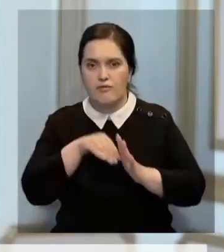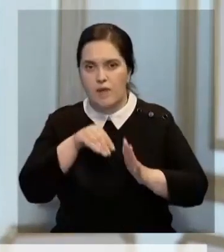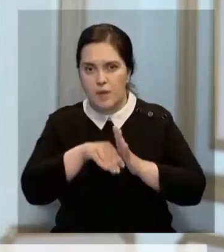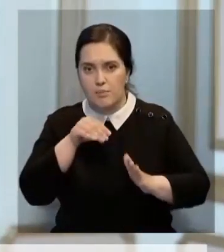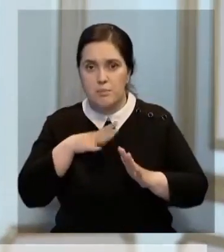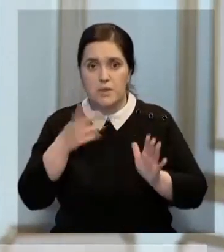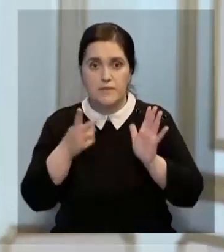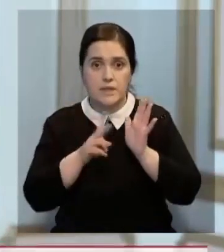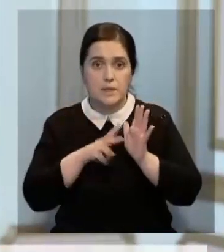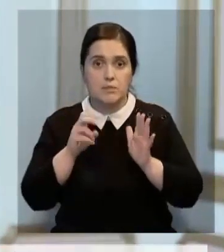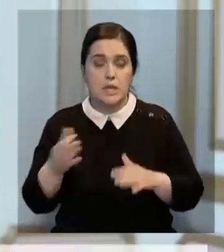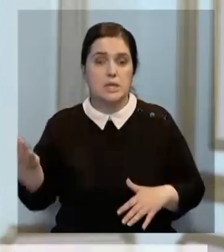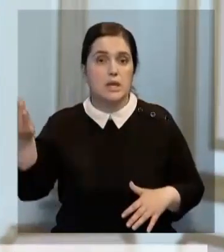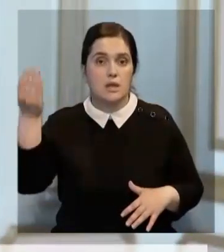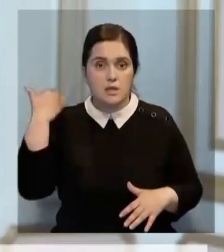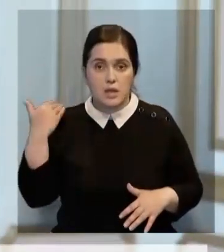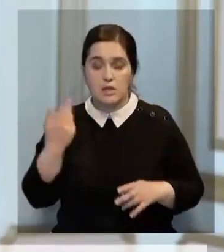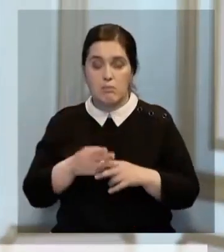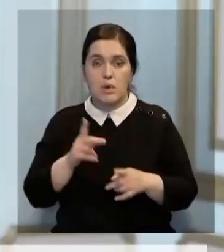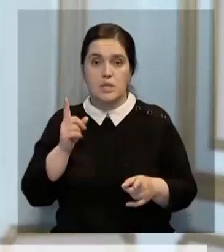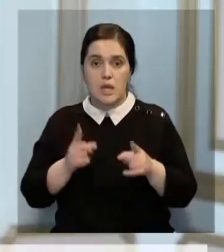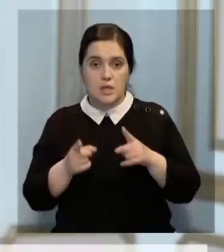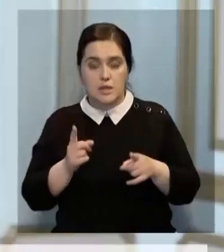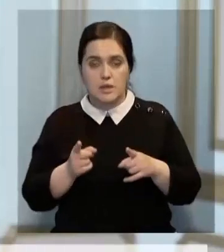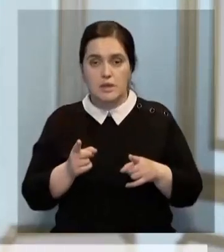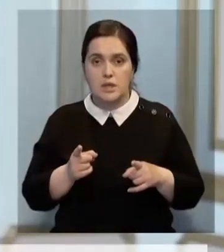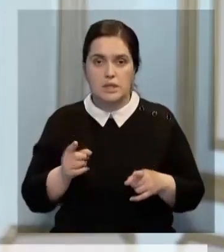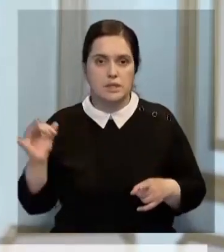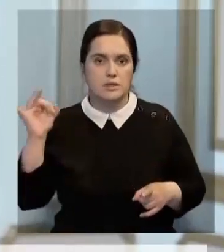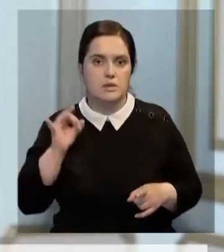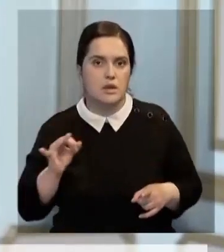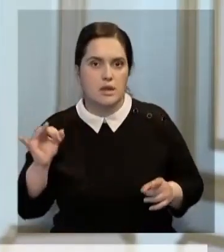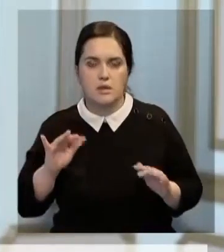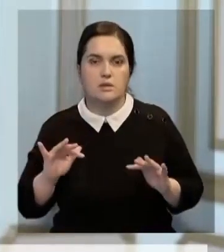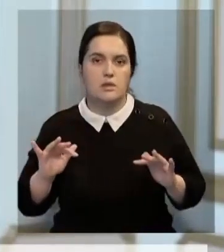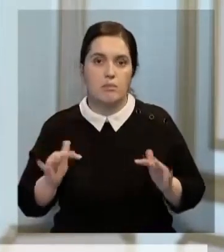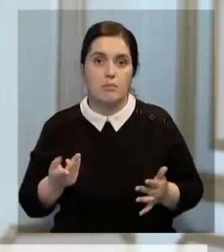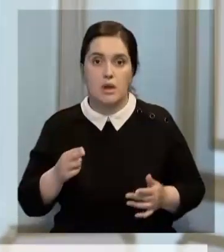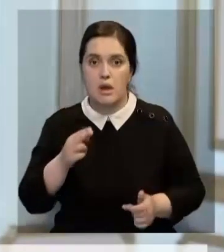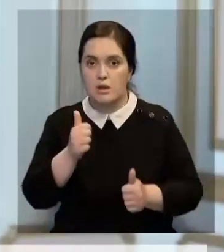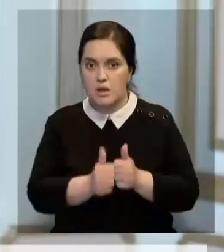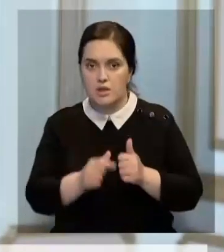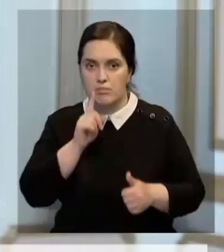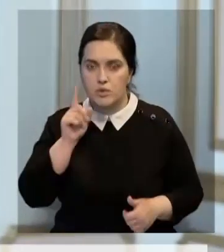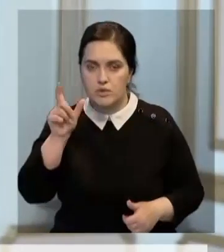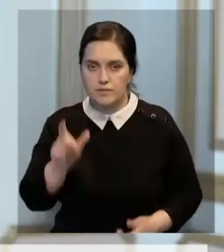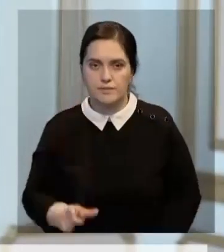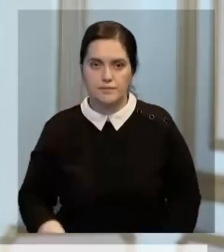был 27 лет назад. И это действительно по-настоящему историческое событие для каждого молодого человека.